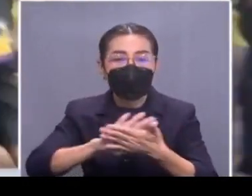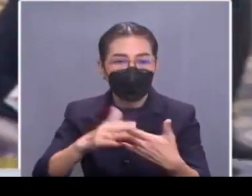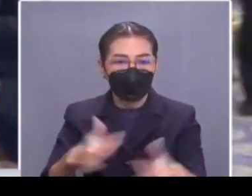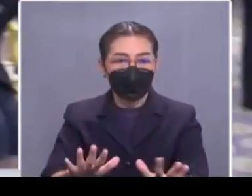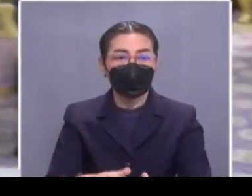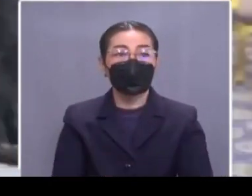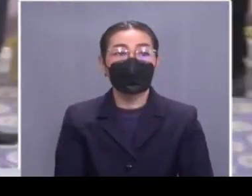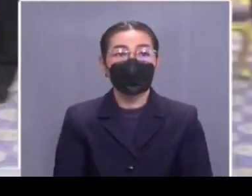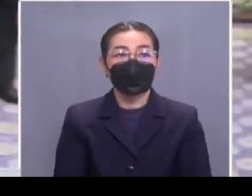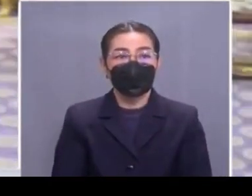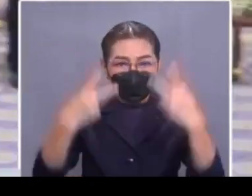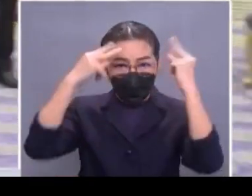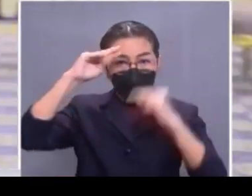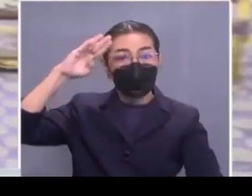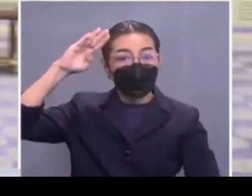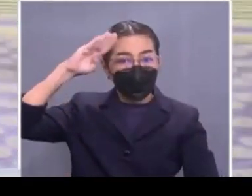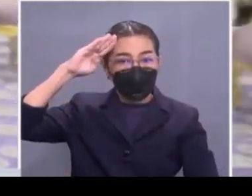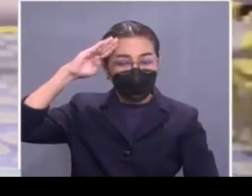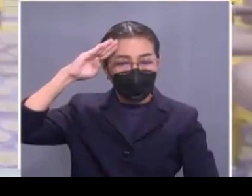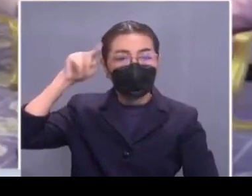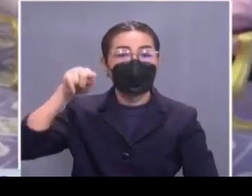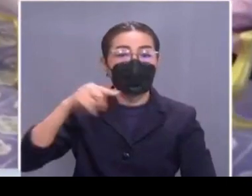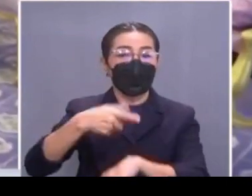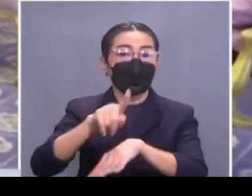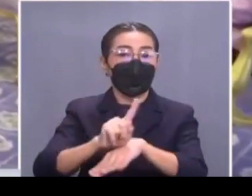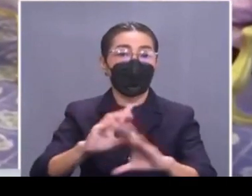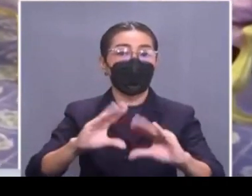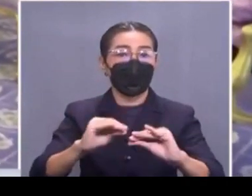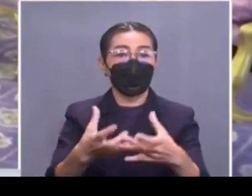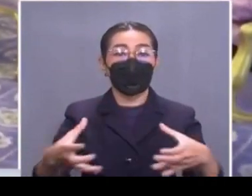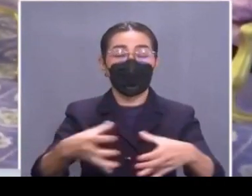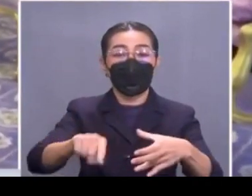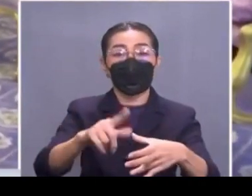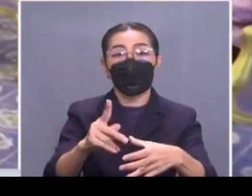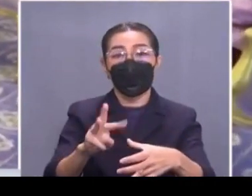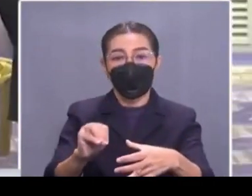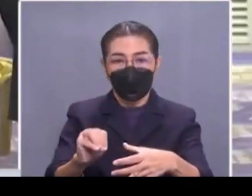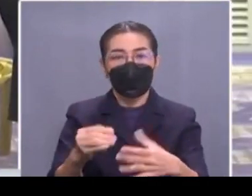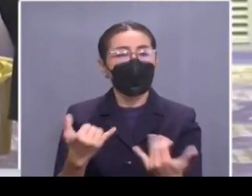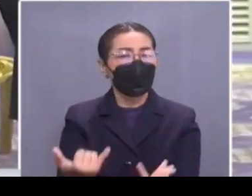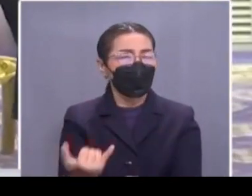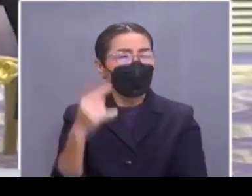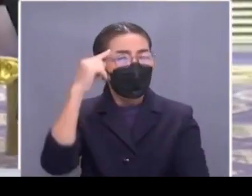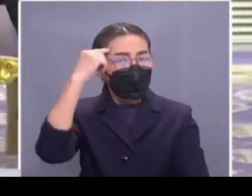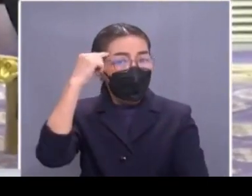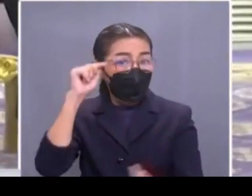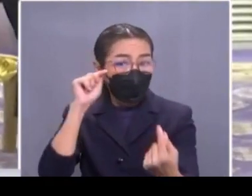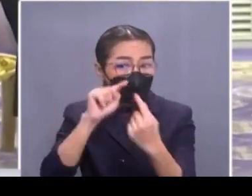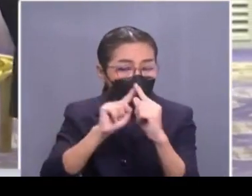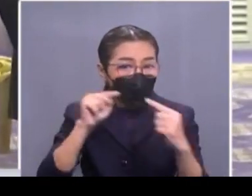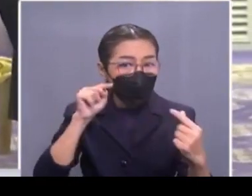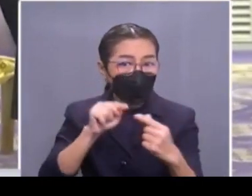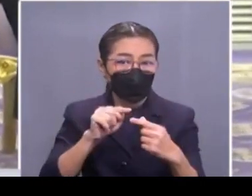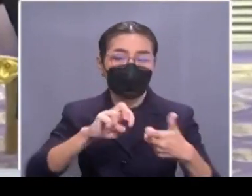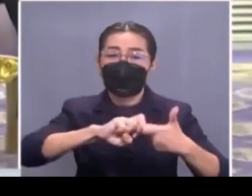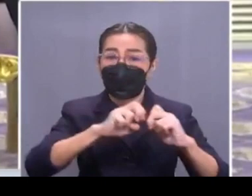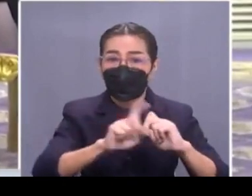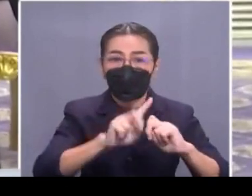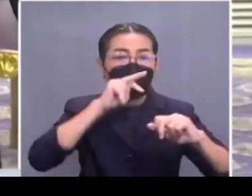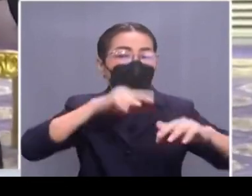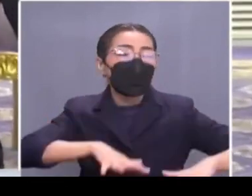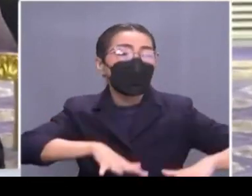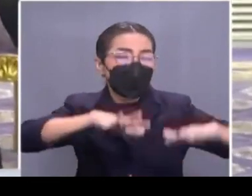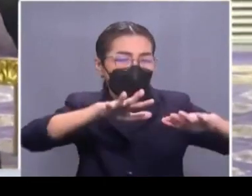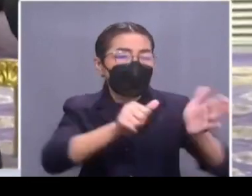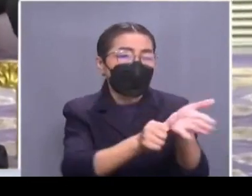พลเอกประยุทธ์จันทร์โอชานายกรัฐมนตรีนะคะเป็นประธานการประชุมครม.ค่ะคาดว่าวันนี้จะเน้นไปที่เรื่องของการแก้ไขปัญหาน้ำท่ว